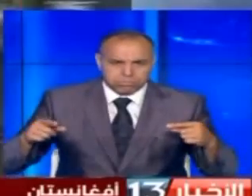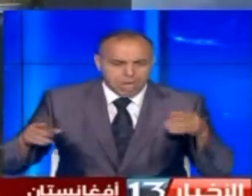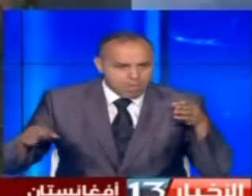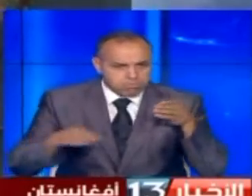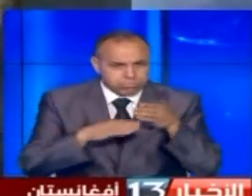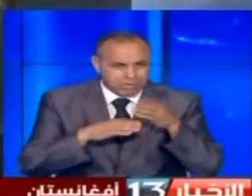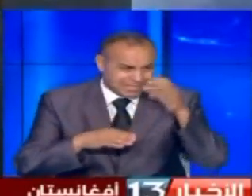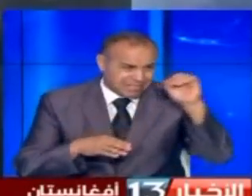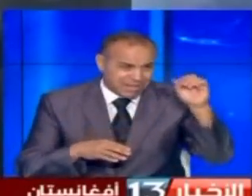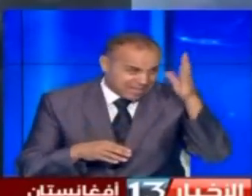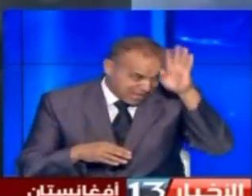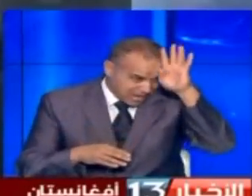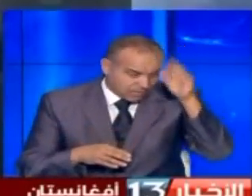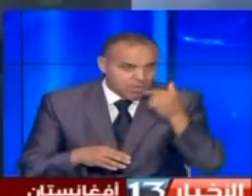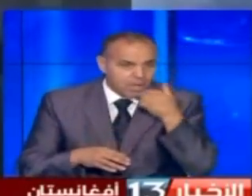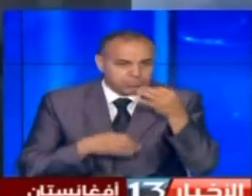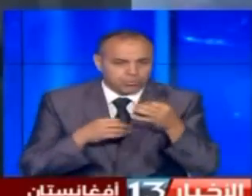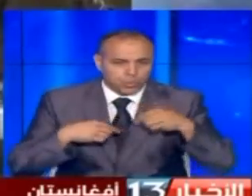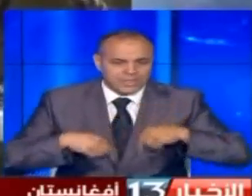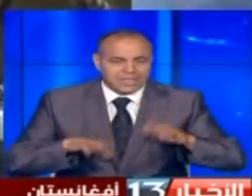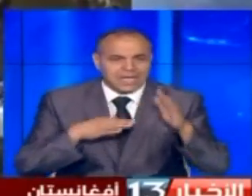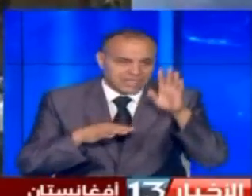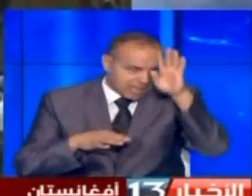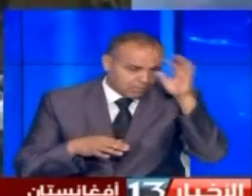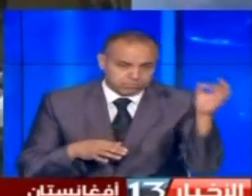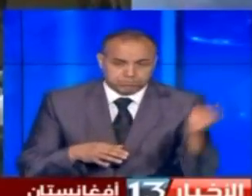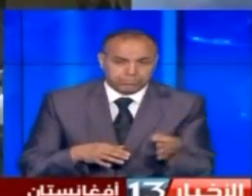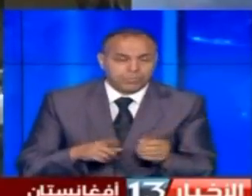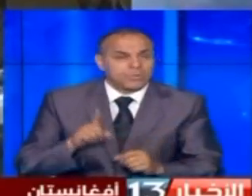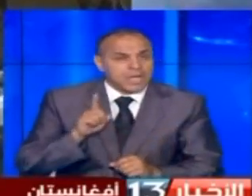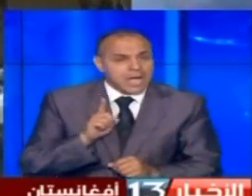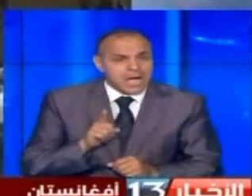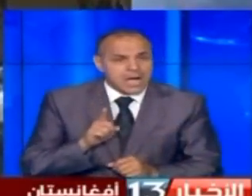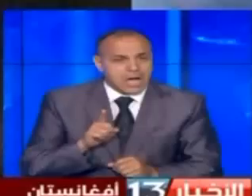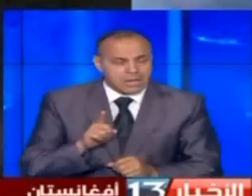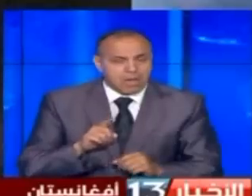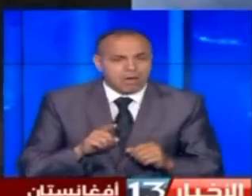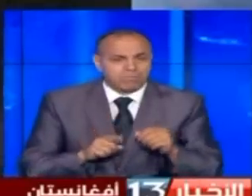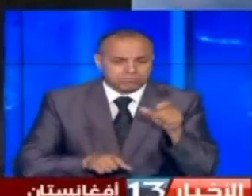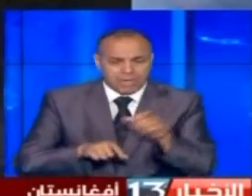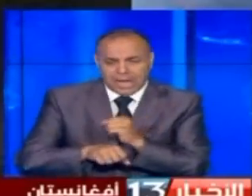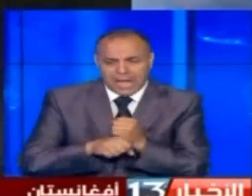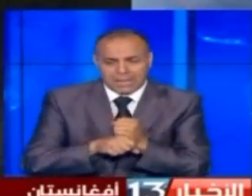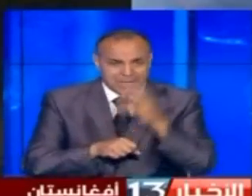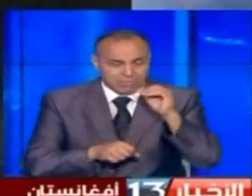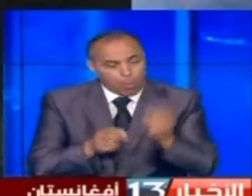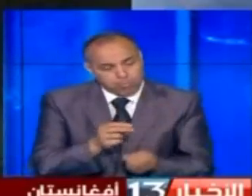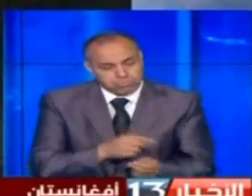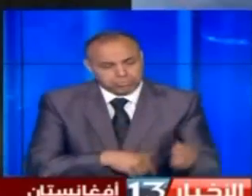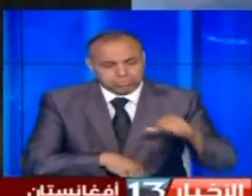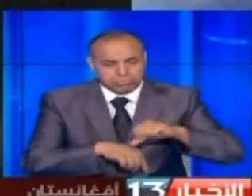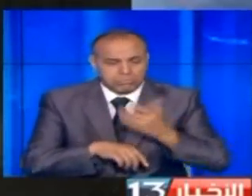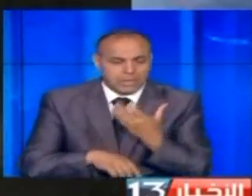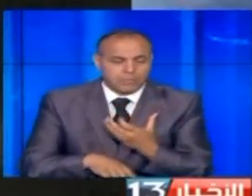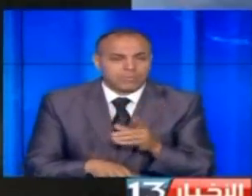اقتحام المبنى. من جهتها، صرحت وزارة الخارجية العراقية بأنه تم إجلاء القائم بأعمال سفارتها في العاصمة